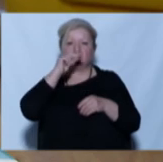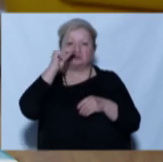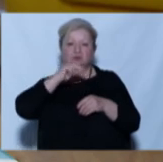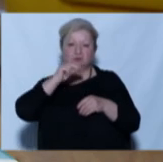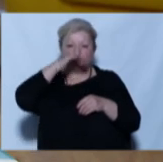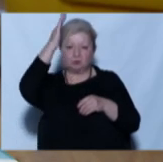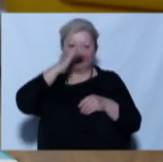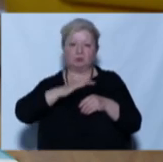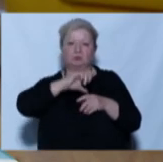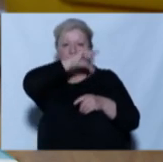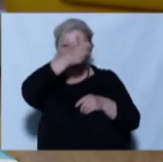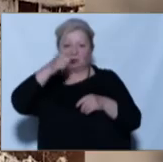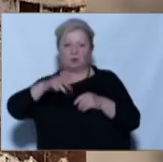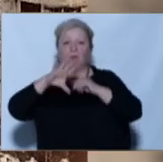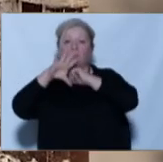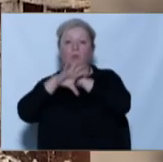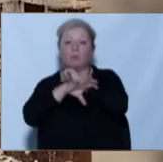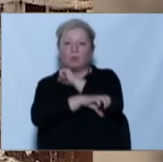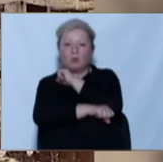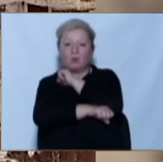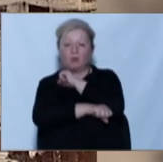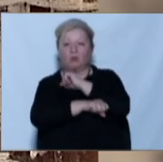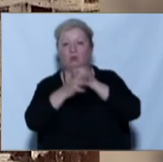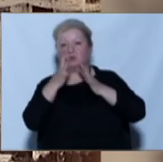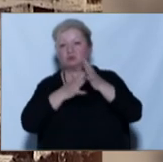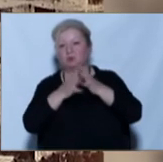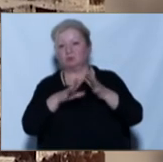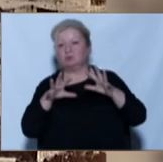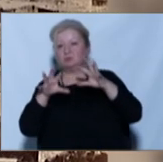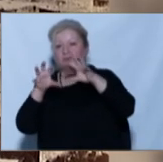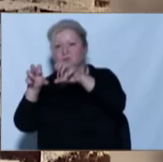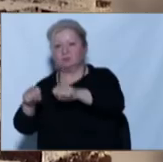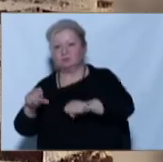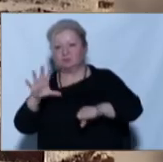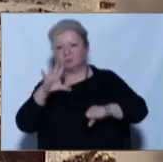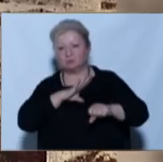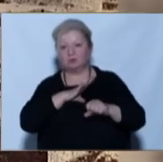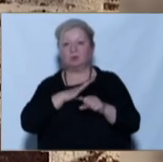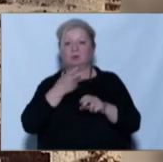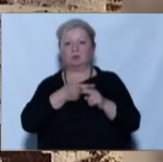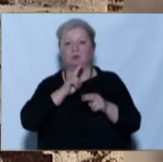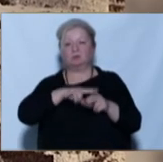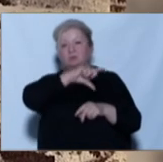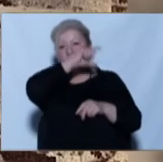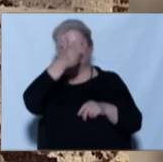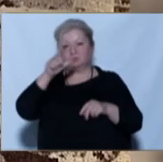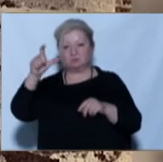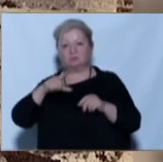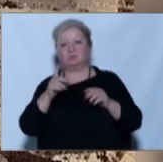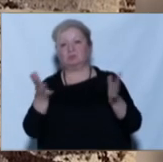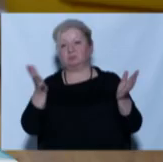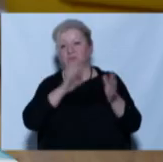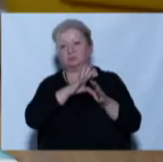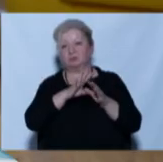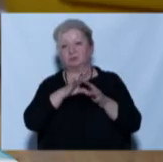ბოლო გამაგრებული სოფელი აიღეს, რის შემდეგაც ფაქტიურად ჩრდილო კავკასიისა და რუსეთის ბრძოლა,